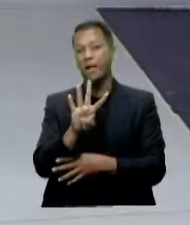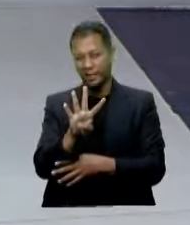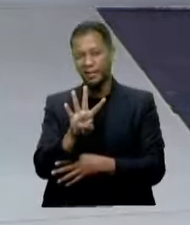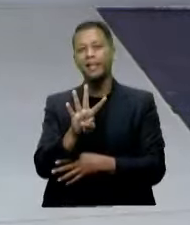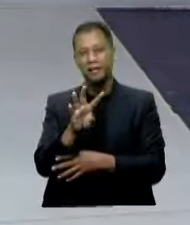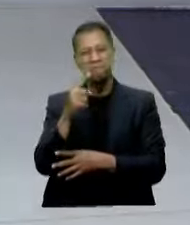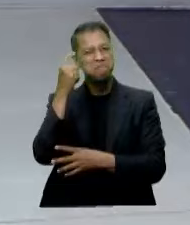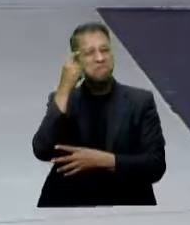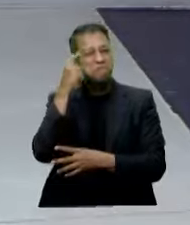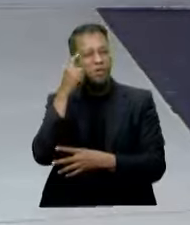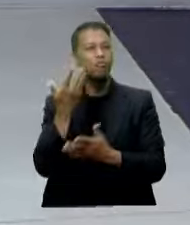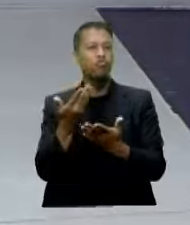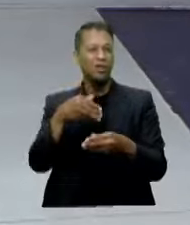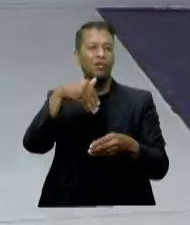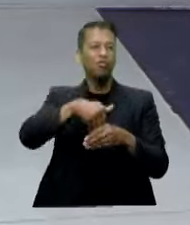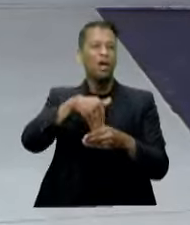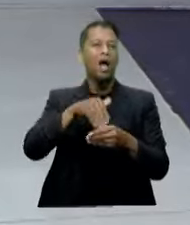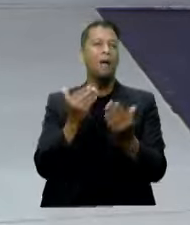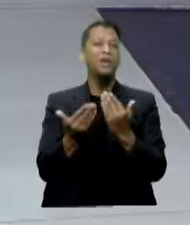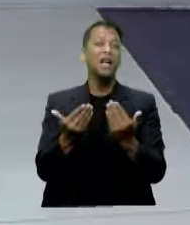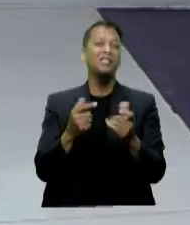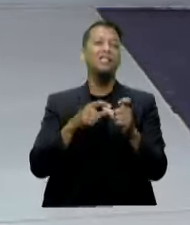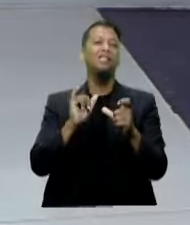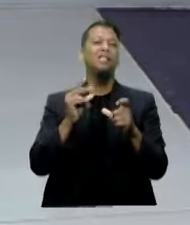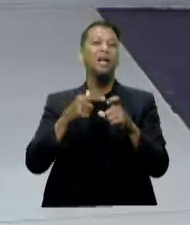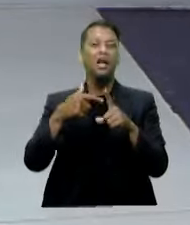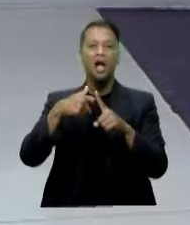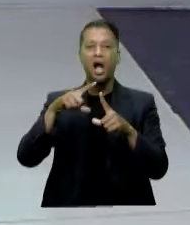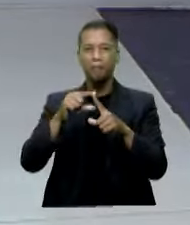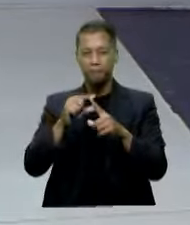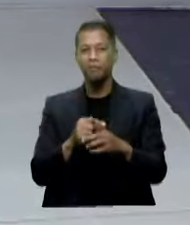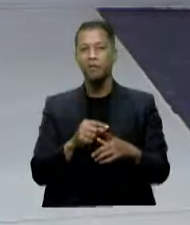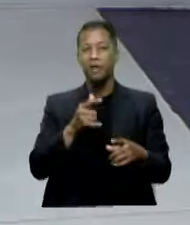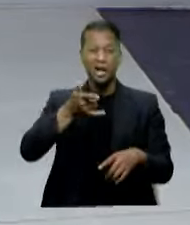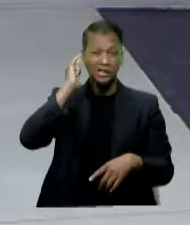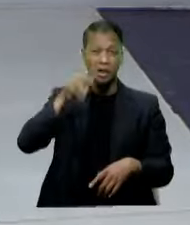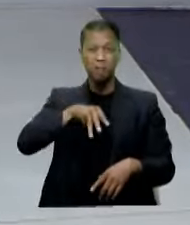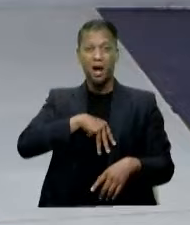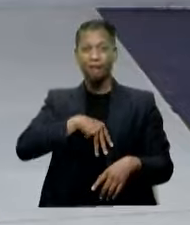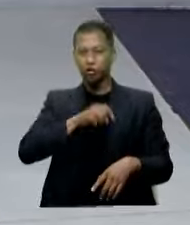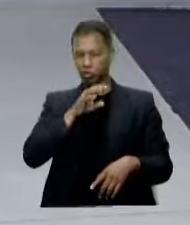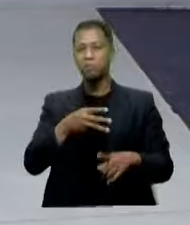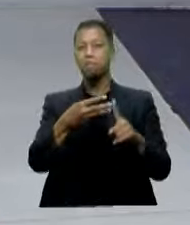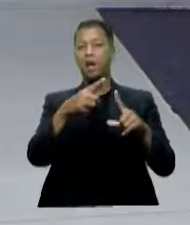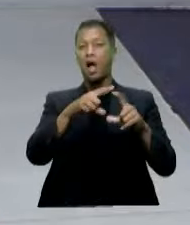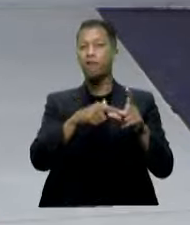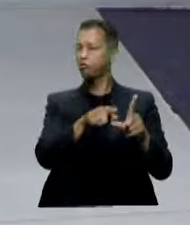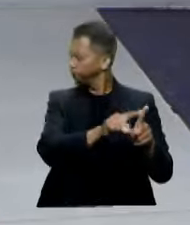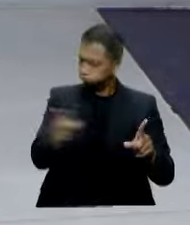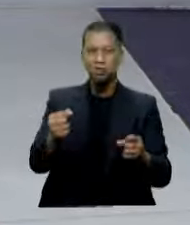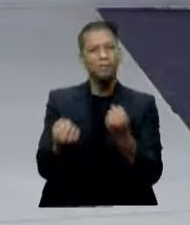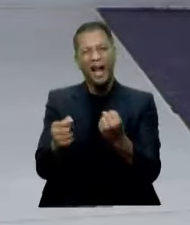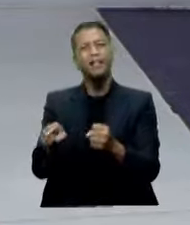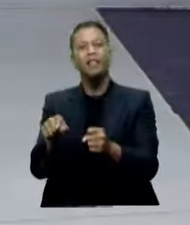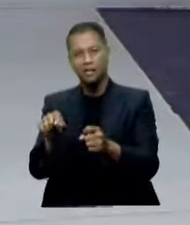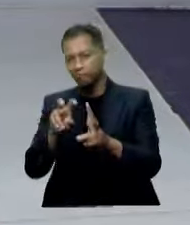salah satunya dugaan penggelembungan suara di aplikasi Sirekap. TPN Ganjar Mahfud mendesak Bawaslu untuk melakukan